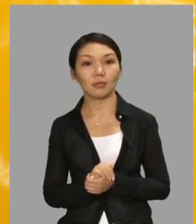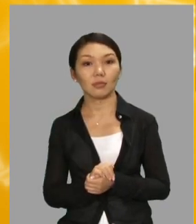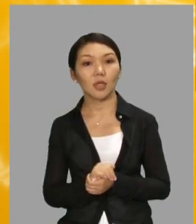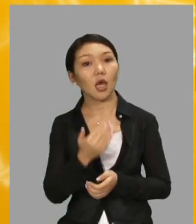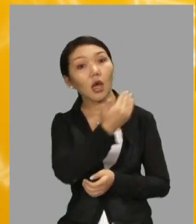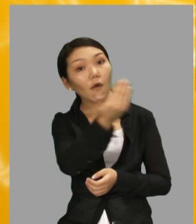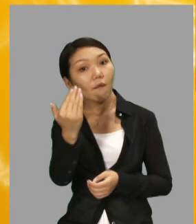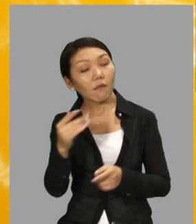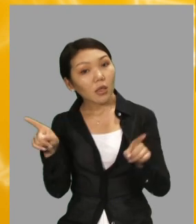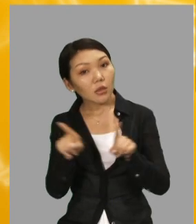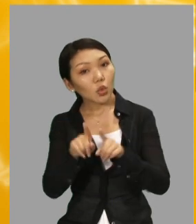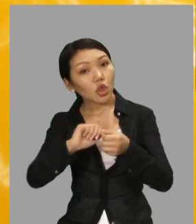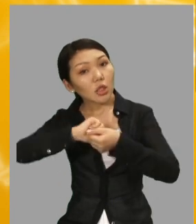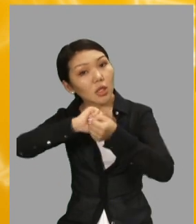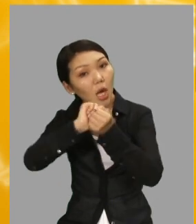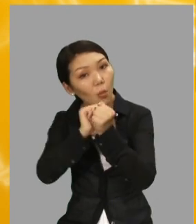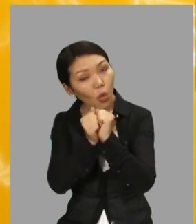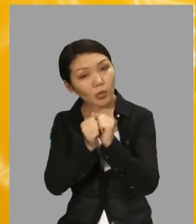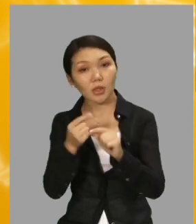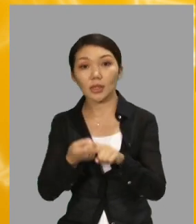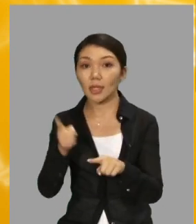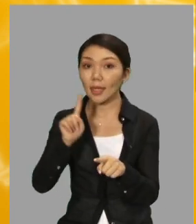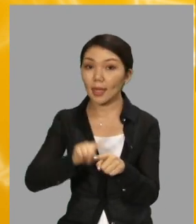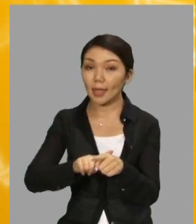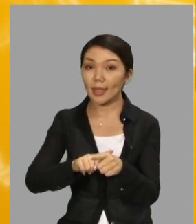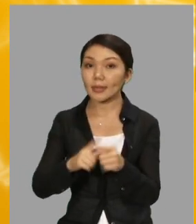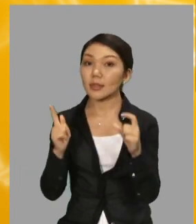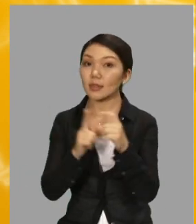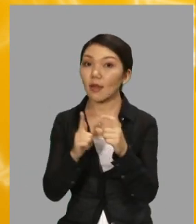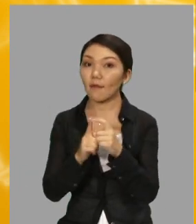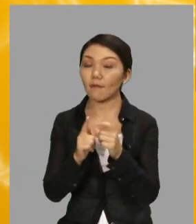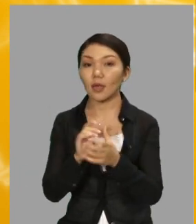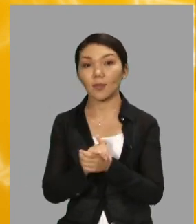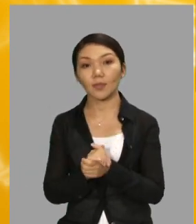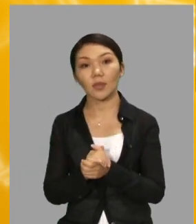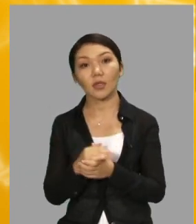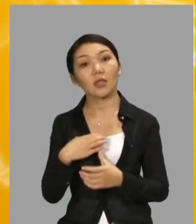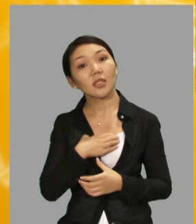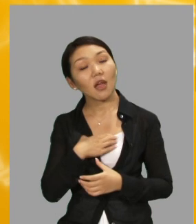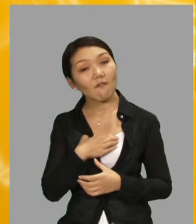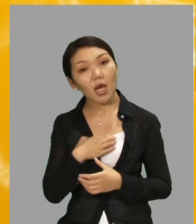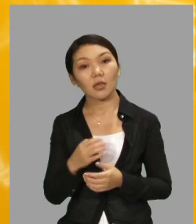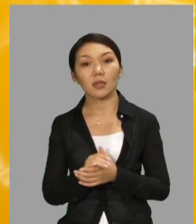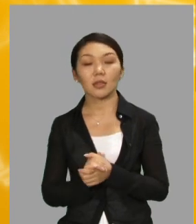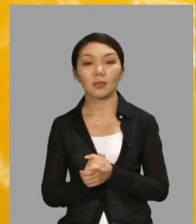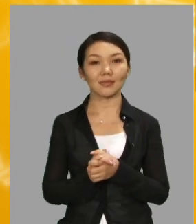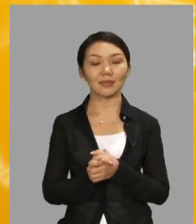Вы тоже запомните эти слова, ведь они все словарные.